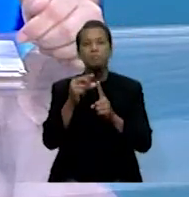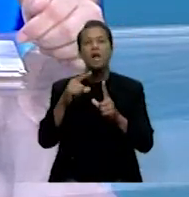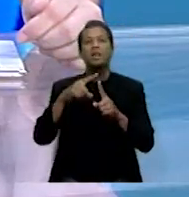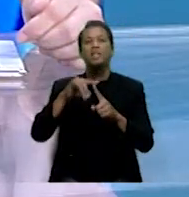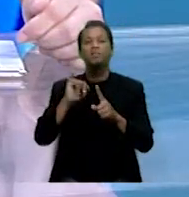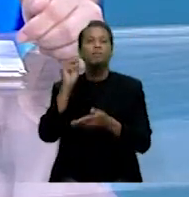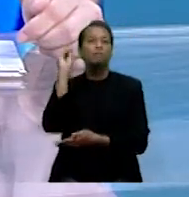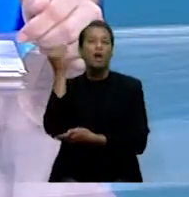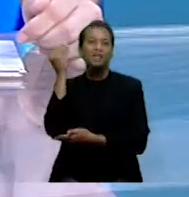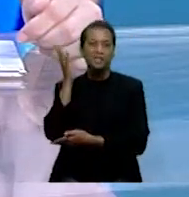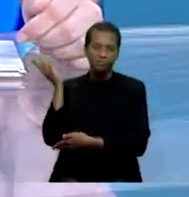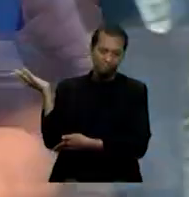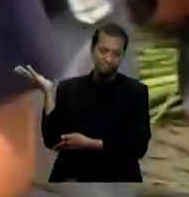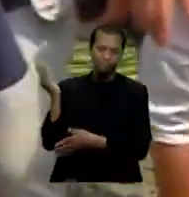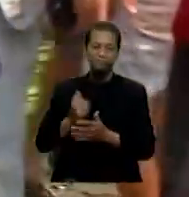Monas, Jakarta.